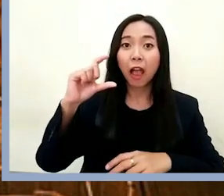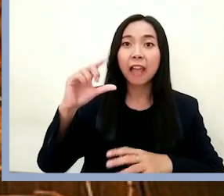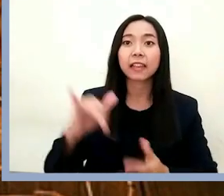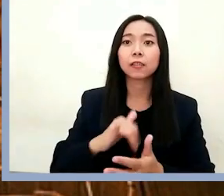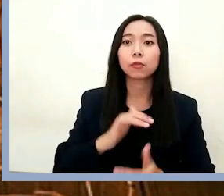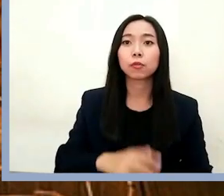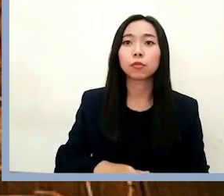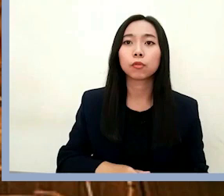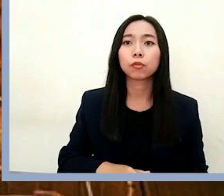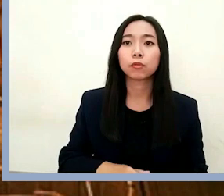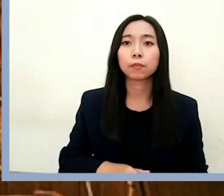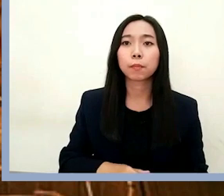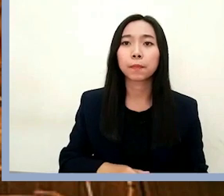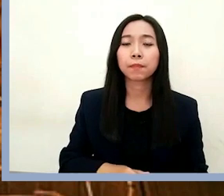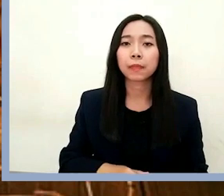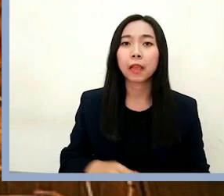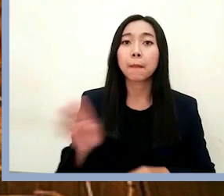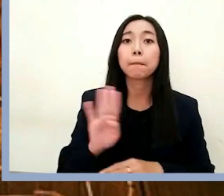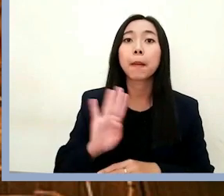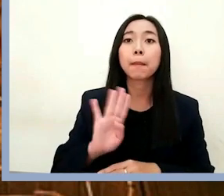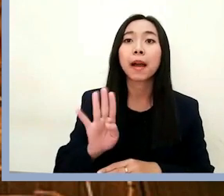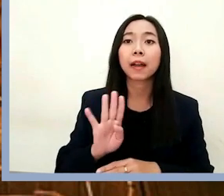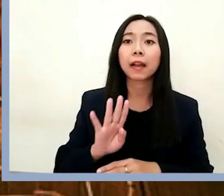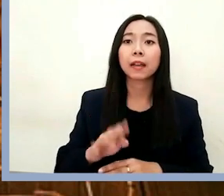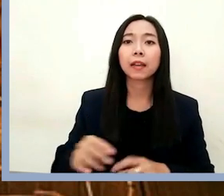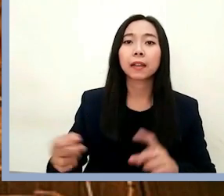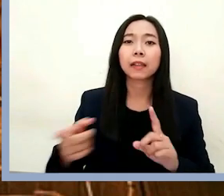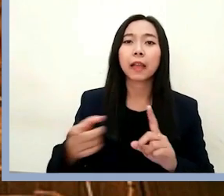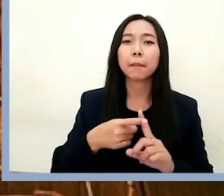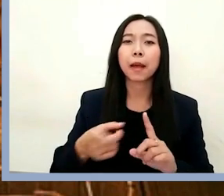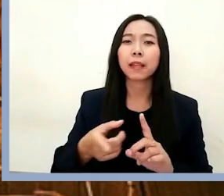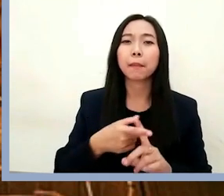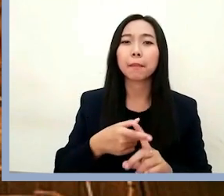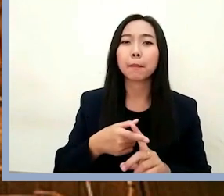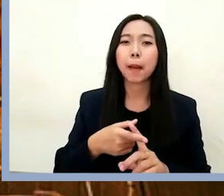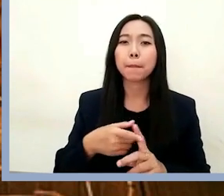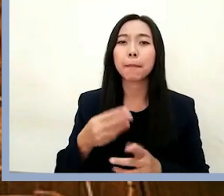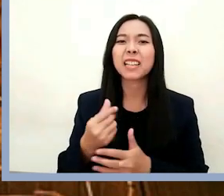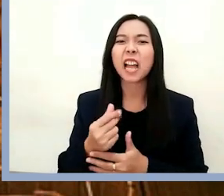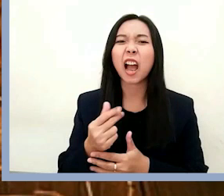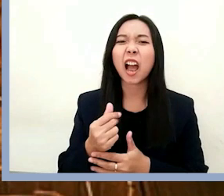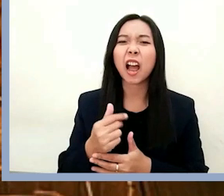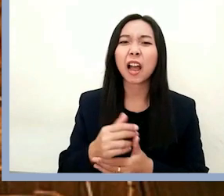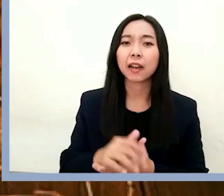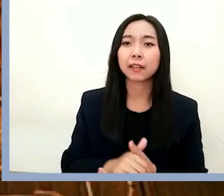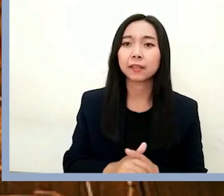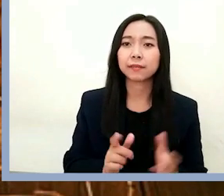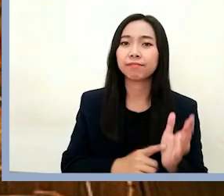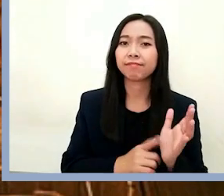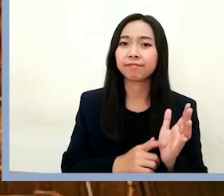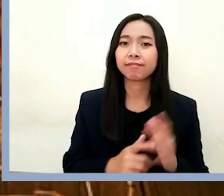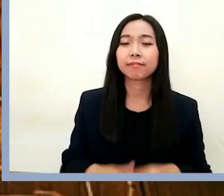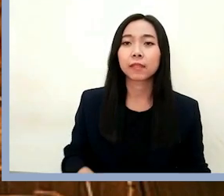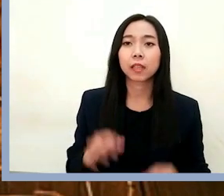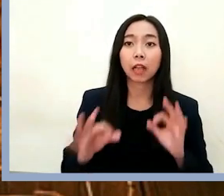sering menggunakan tambahan beban pajak Apabila seseorang